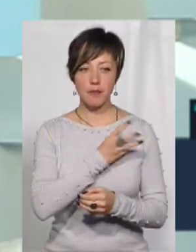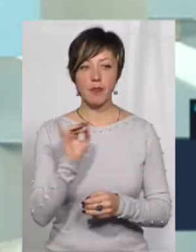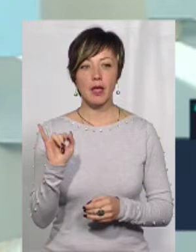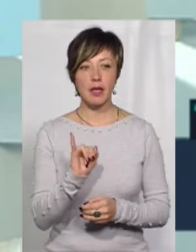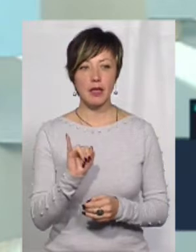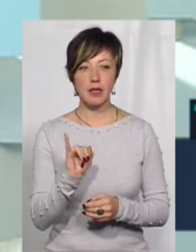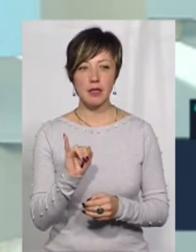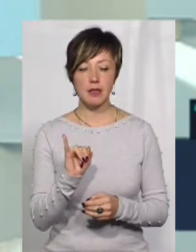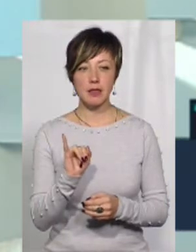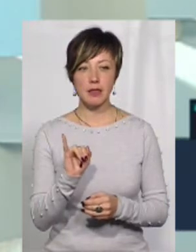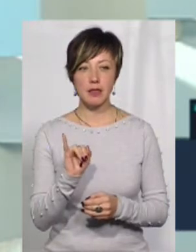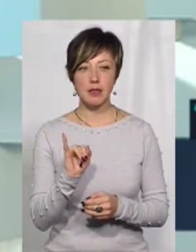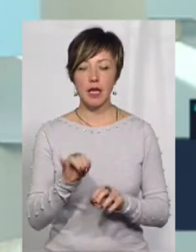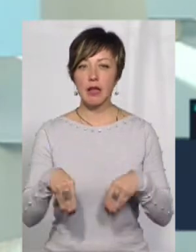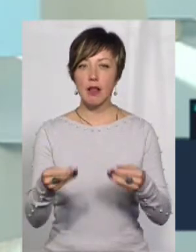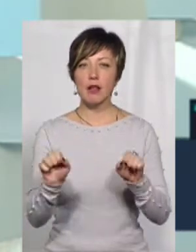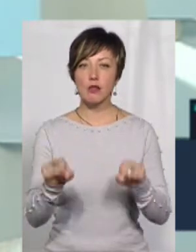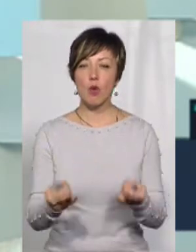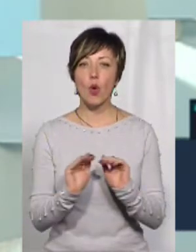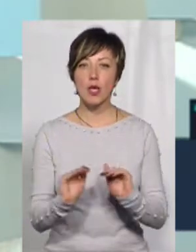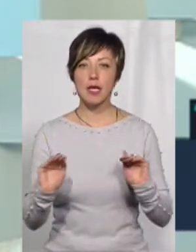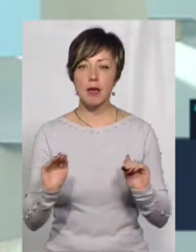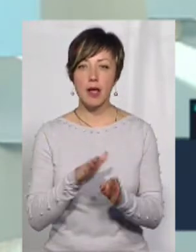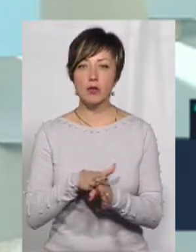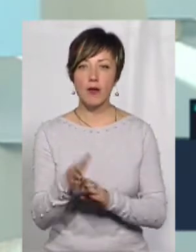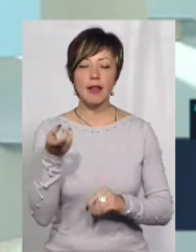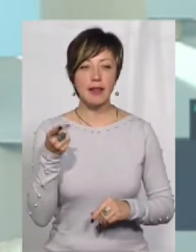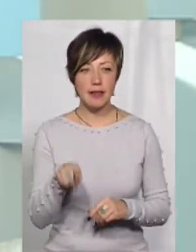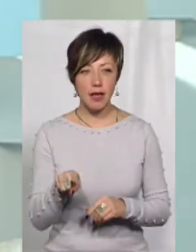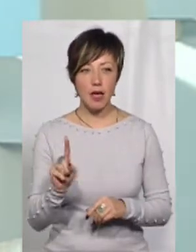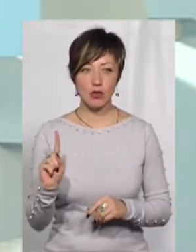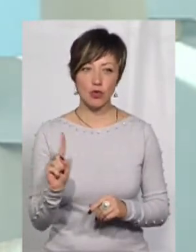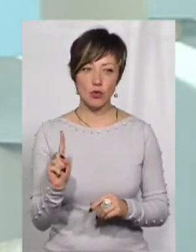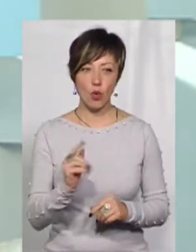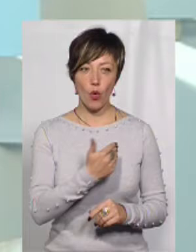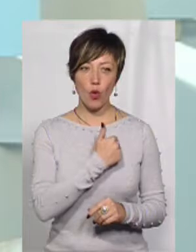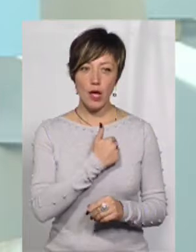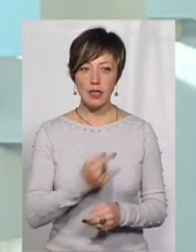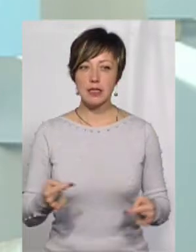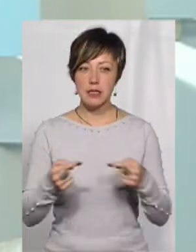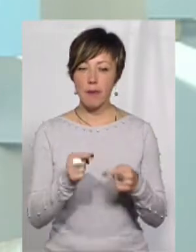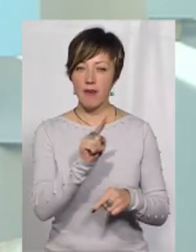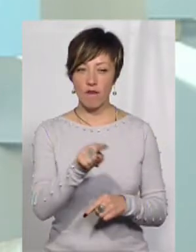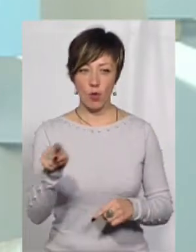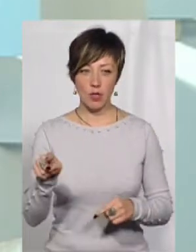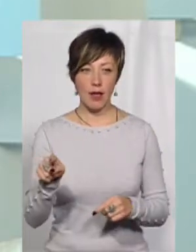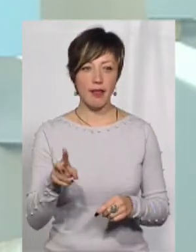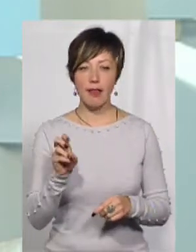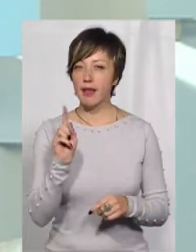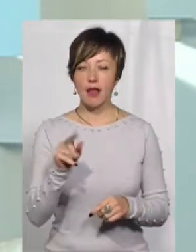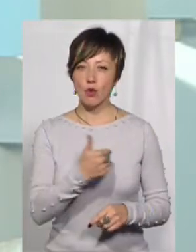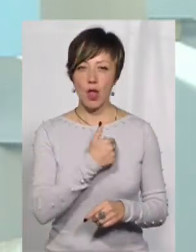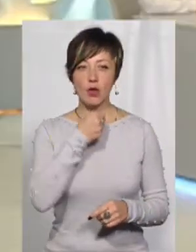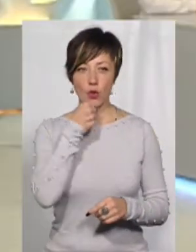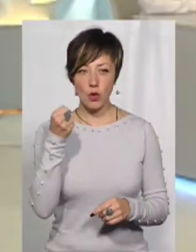і дати змогу дітям реалізувати те, що хочуть іменно вони. Не те, що